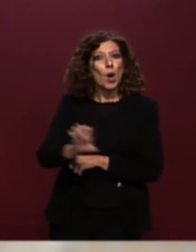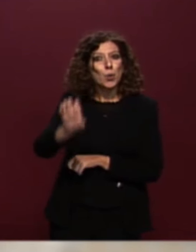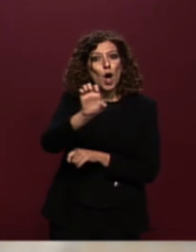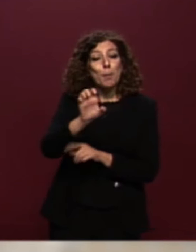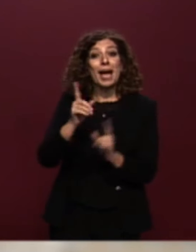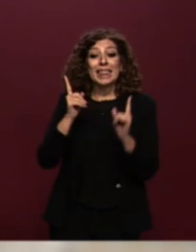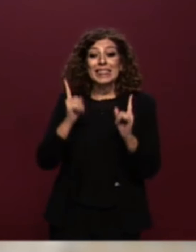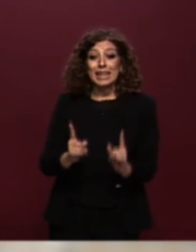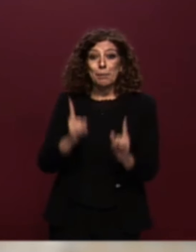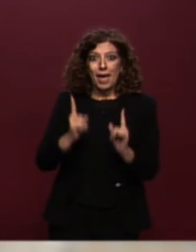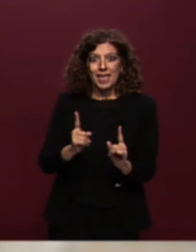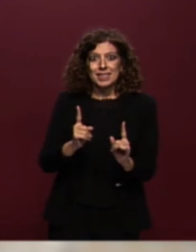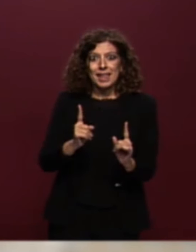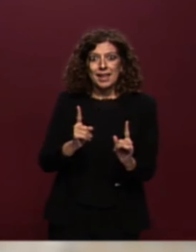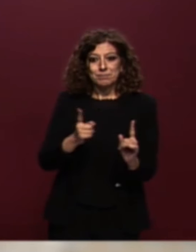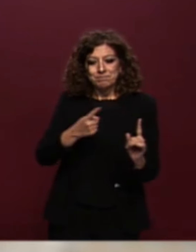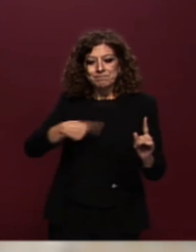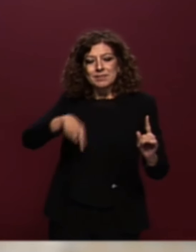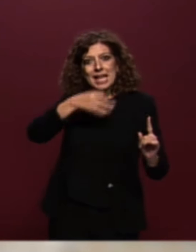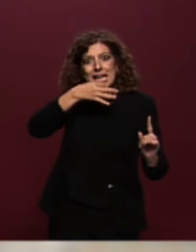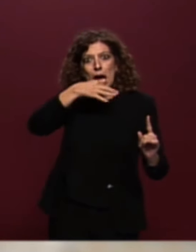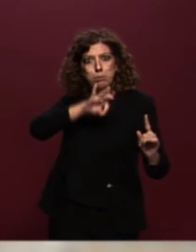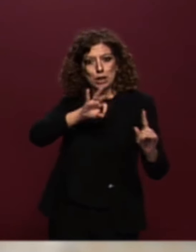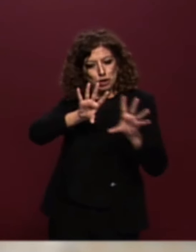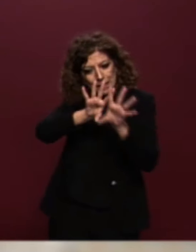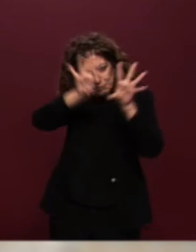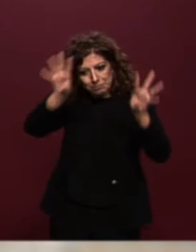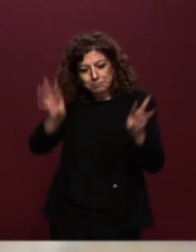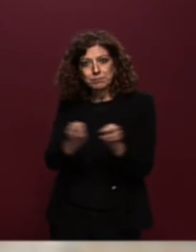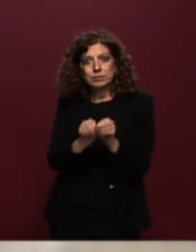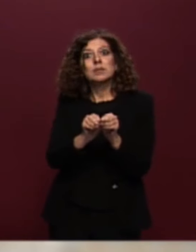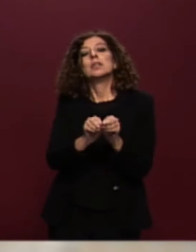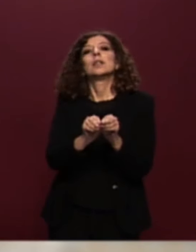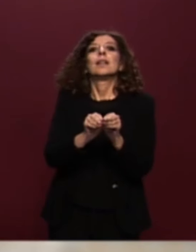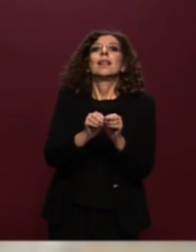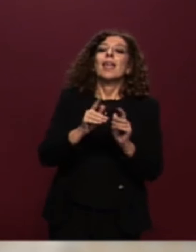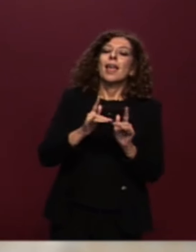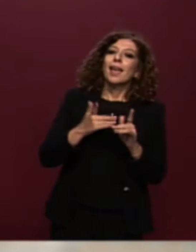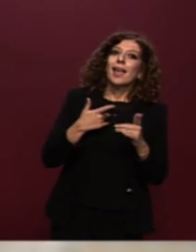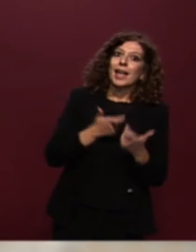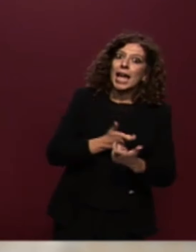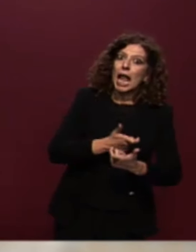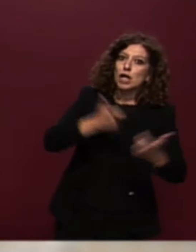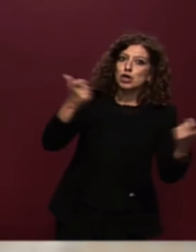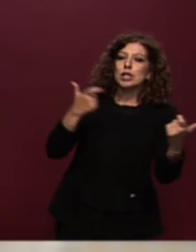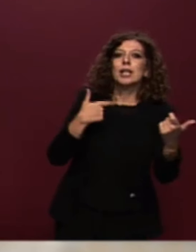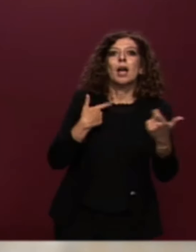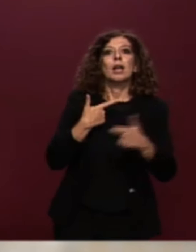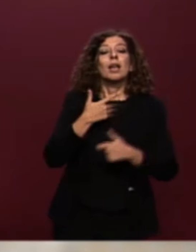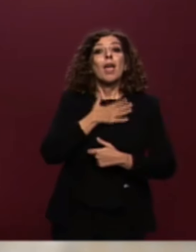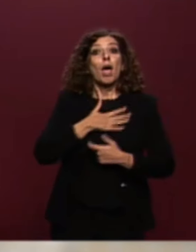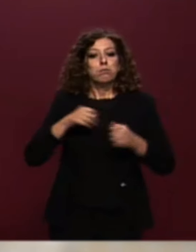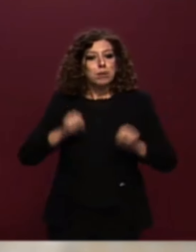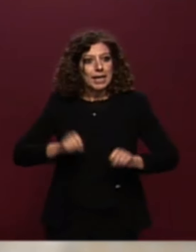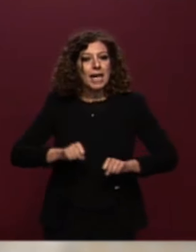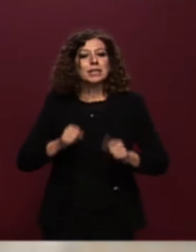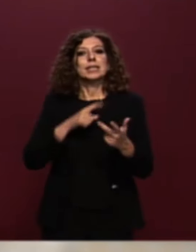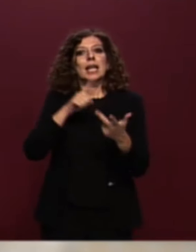di coniugare crescita economica e benessere con giustizia e